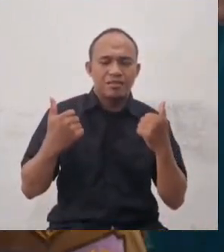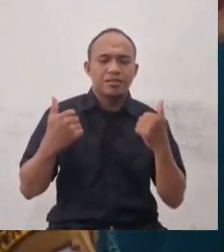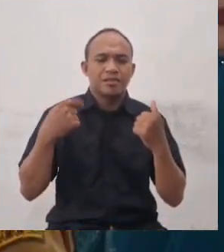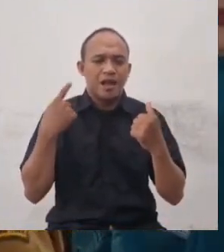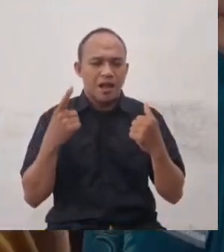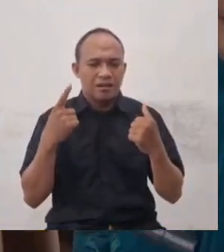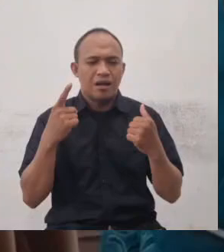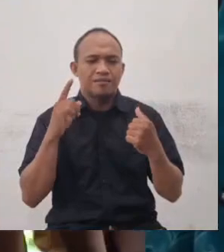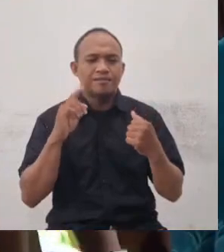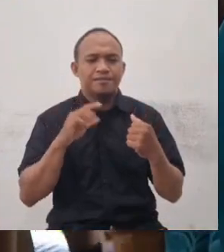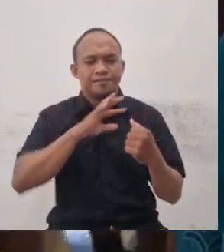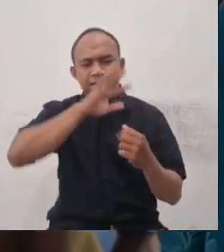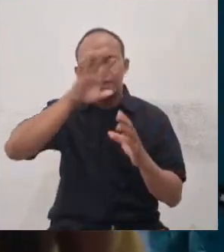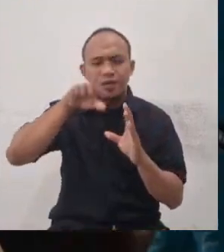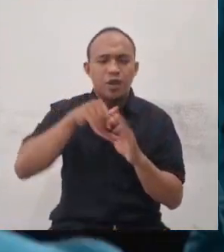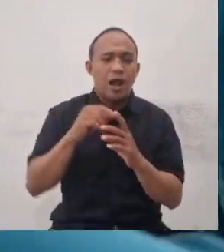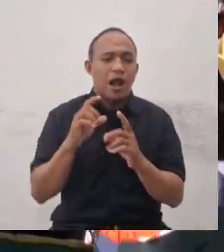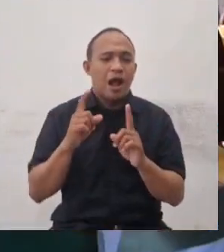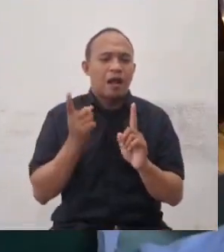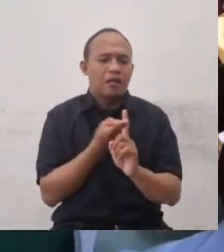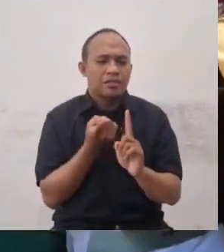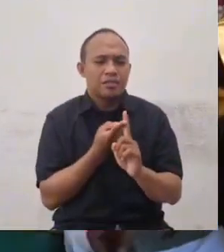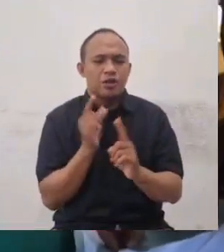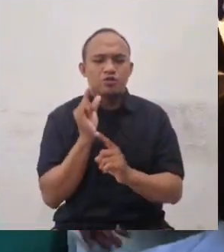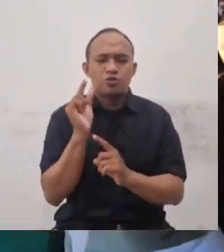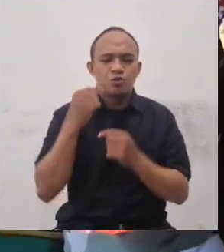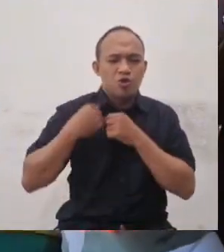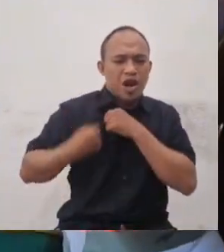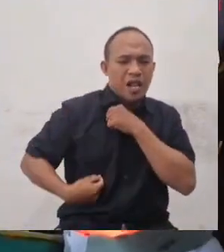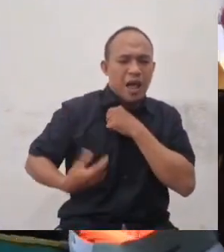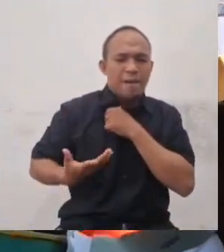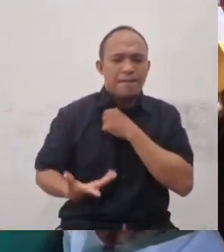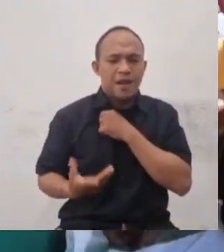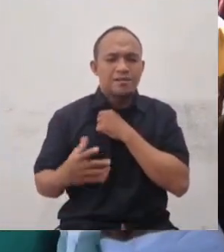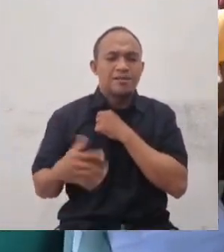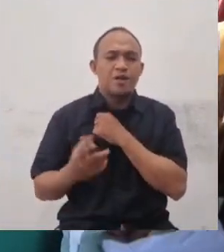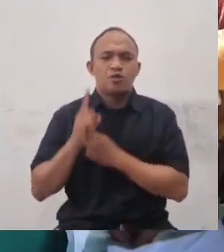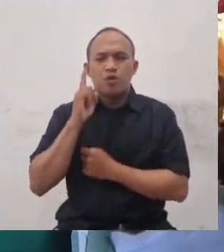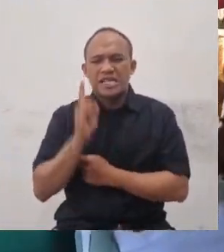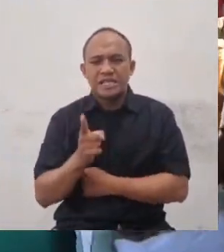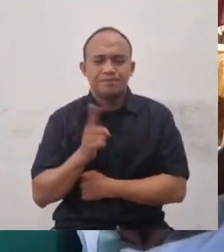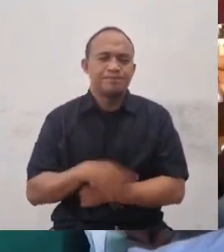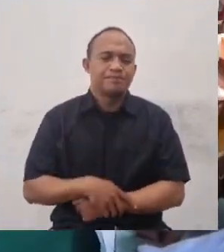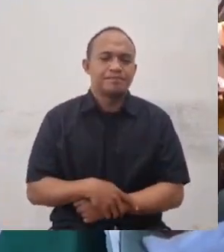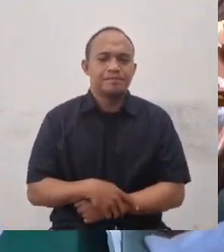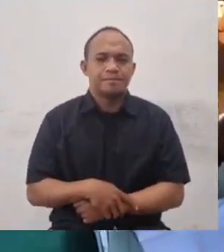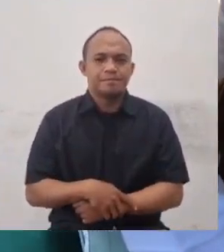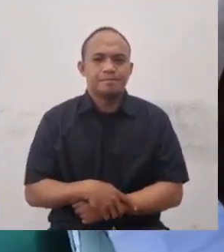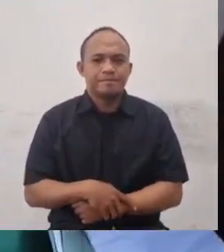kesehatan dan kader serta akurasi alat ukur di semua posyandu juga menjadi hal wajib.